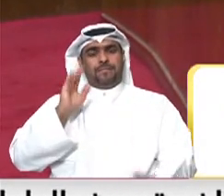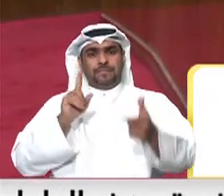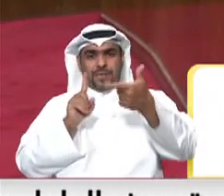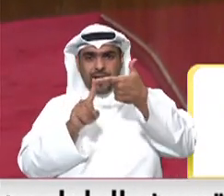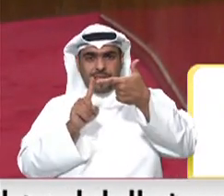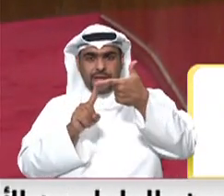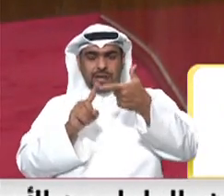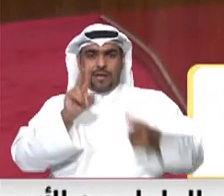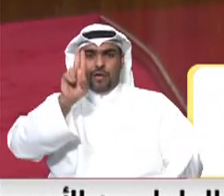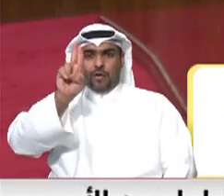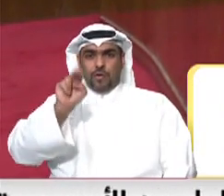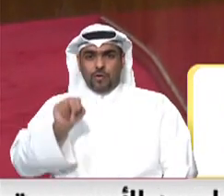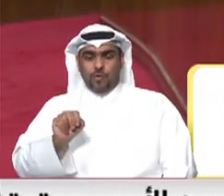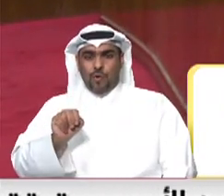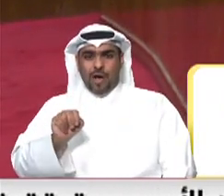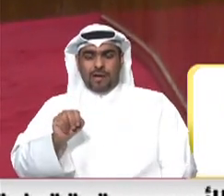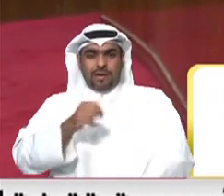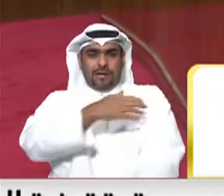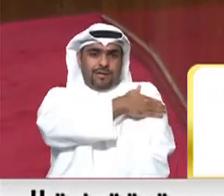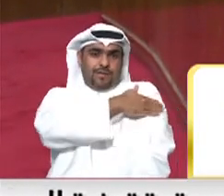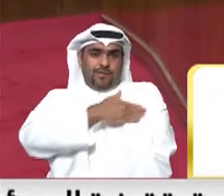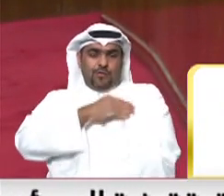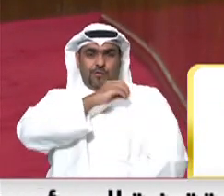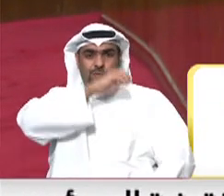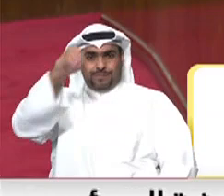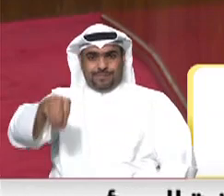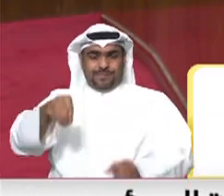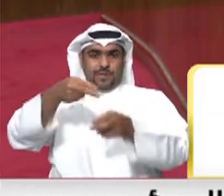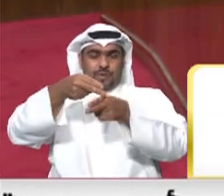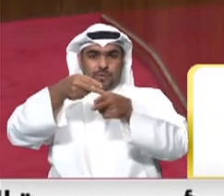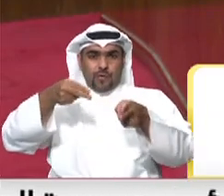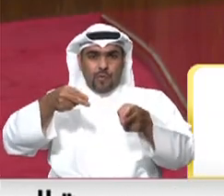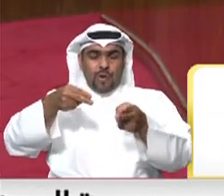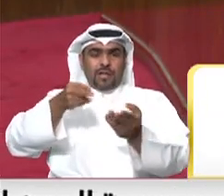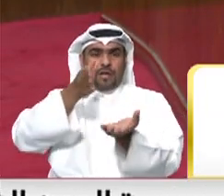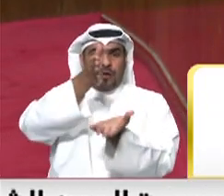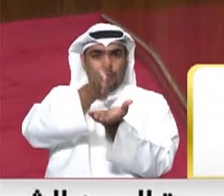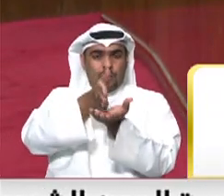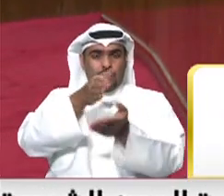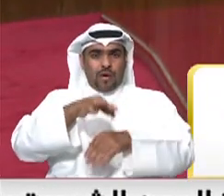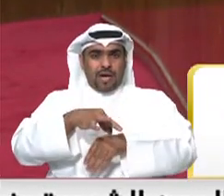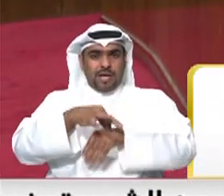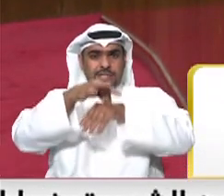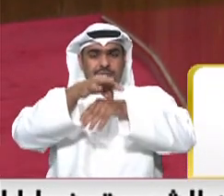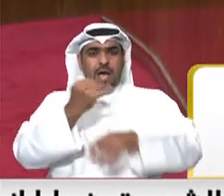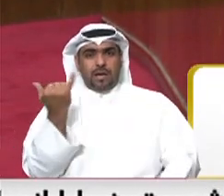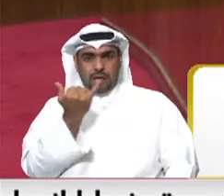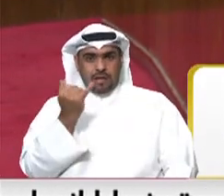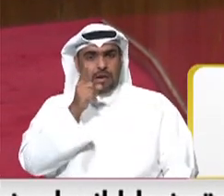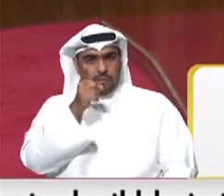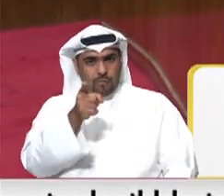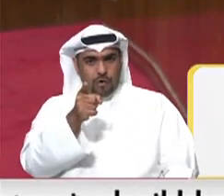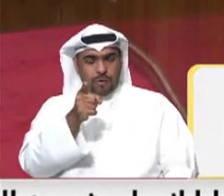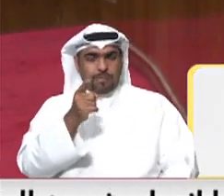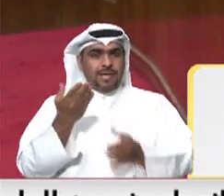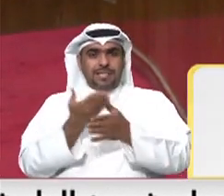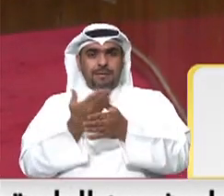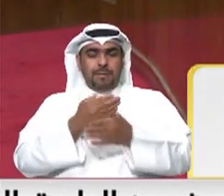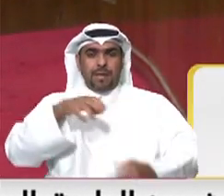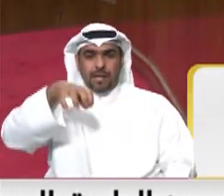الأمم المتحدة لحقوق الإنسان يشكل أيضا عامل آخر في الدور الريادي للكويت، ليس